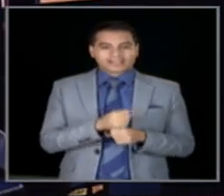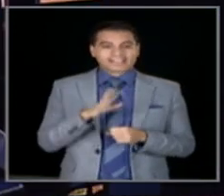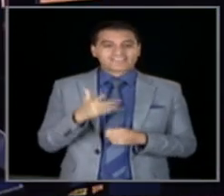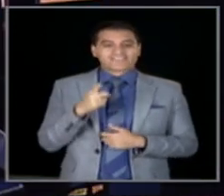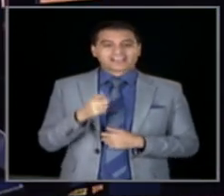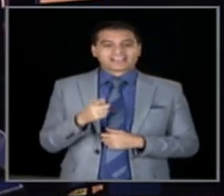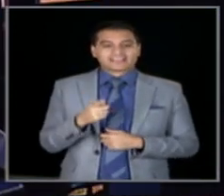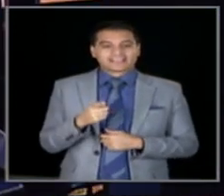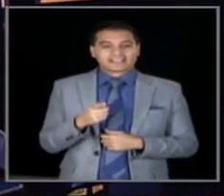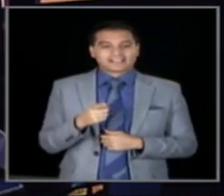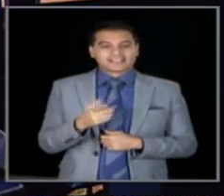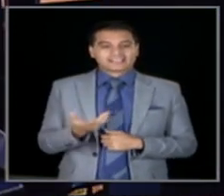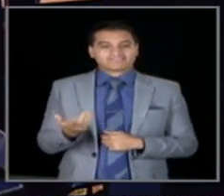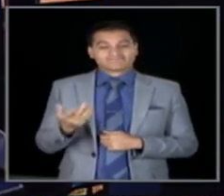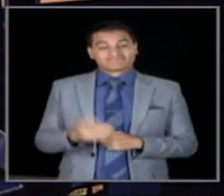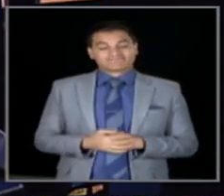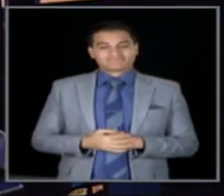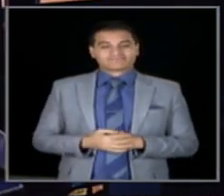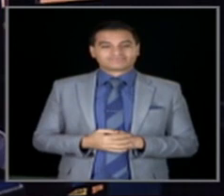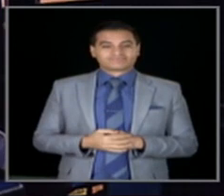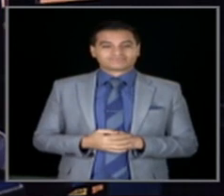أنت؟ سوري.